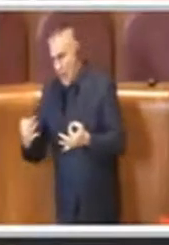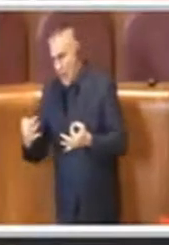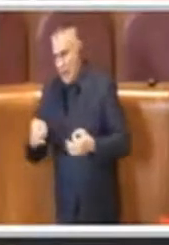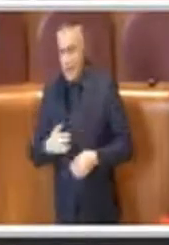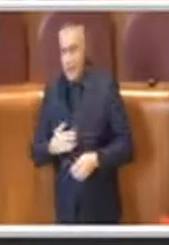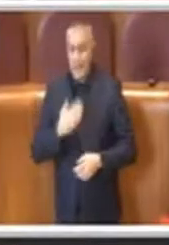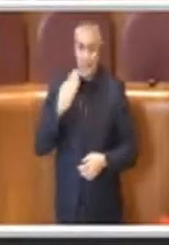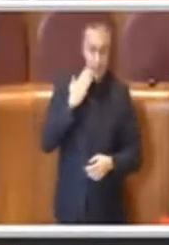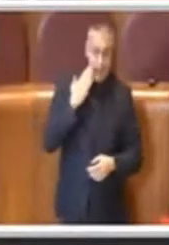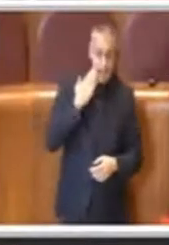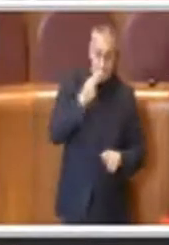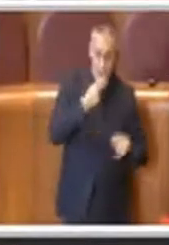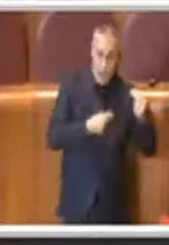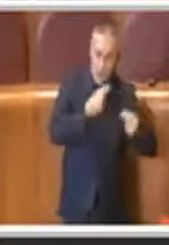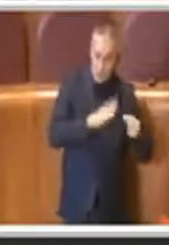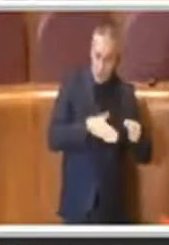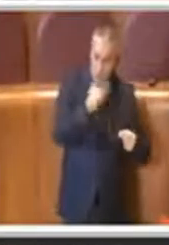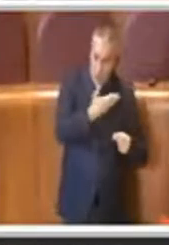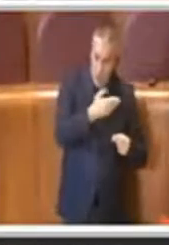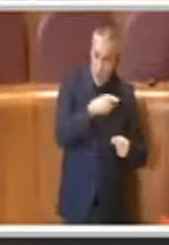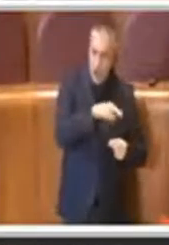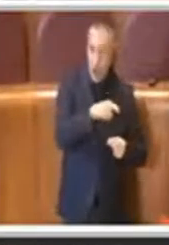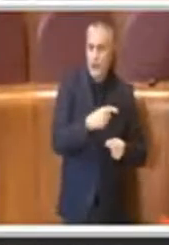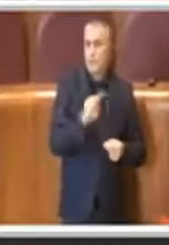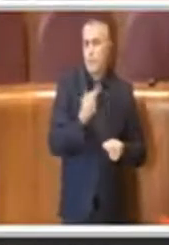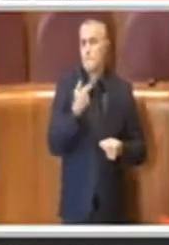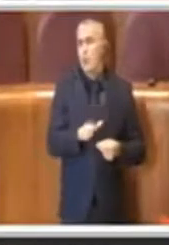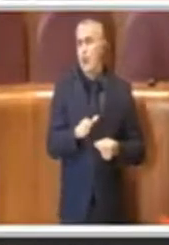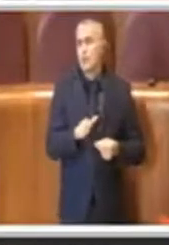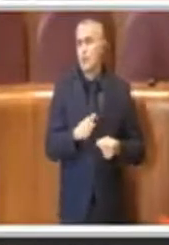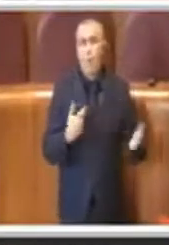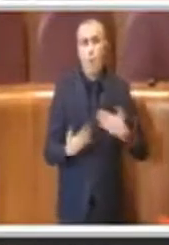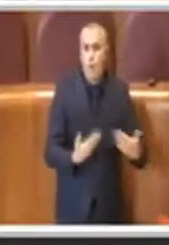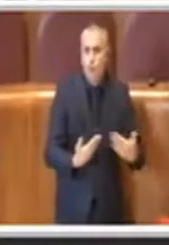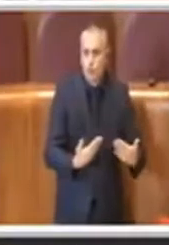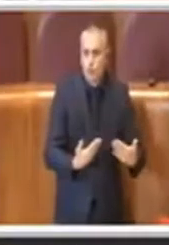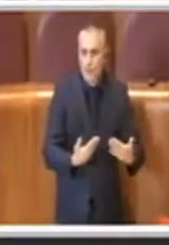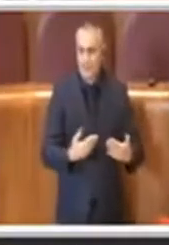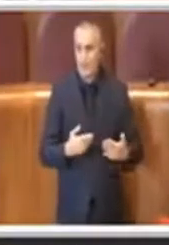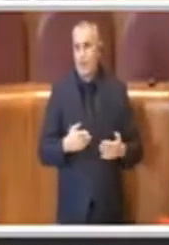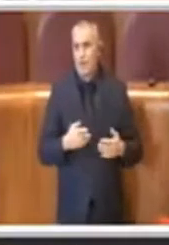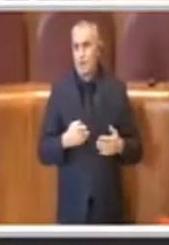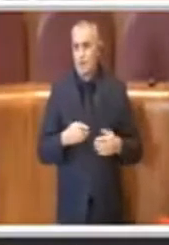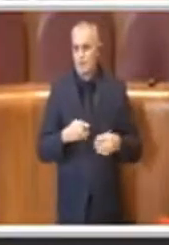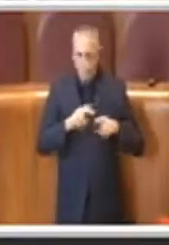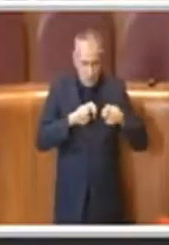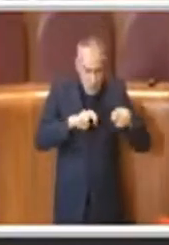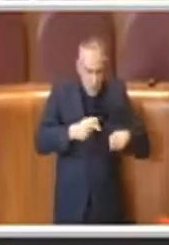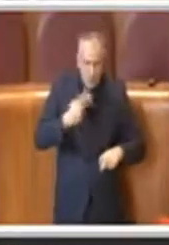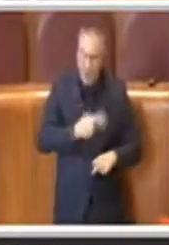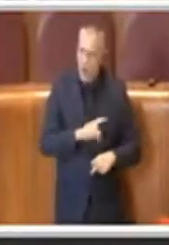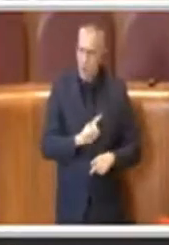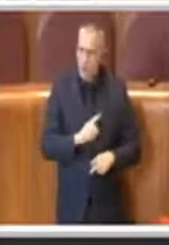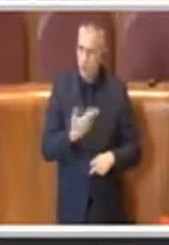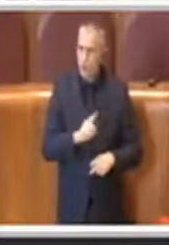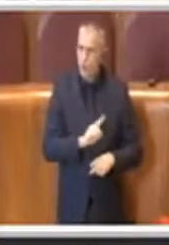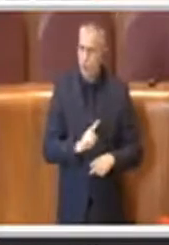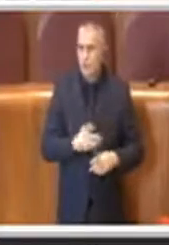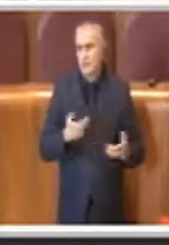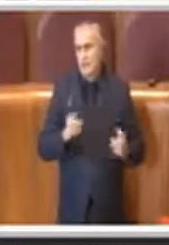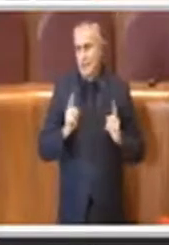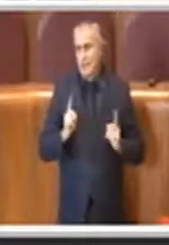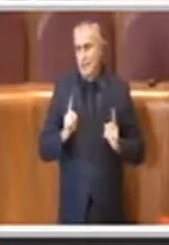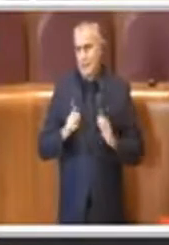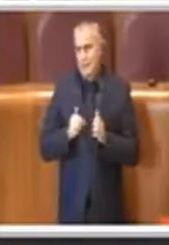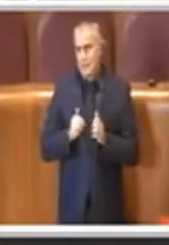invece potrebbe essere corrisposto per una somma urgenza che non è una reale somma urgenza. Quindi